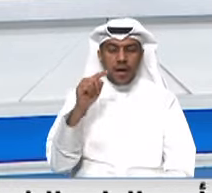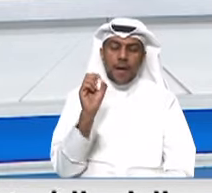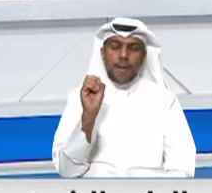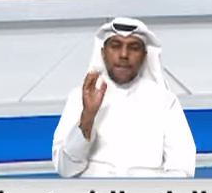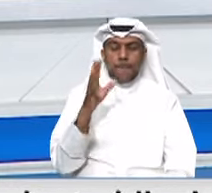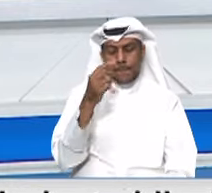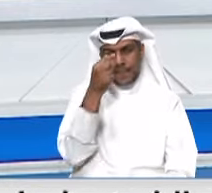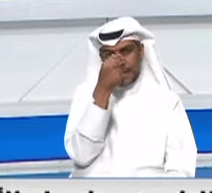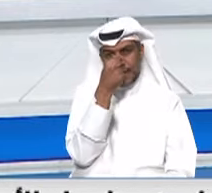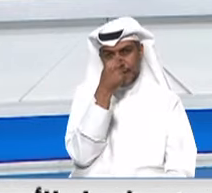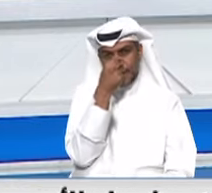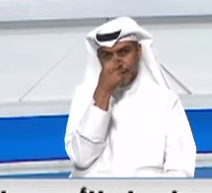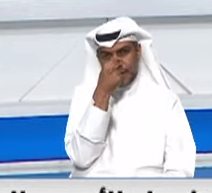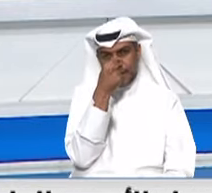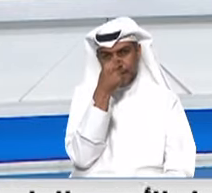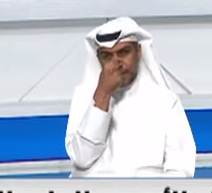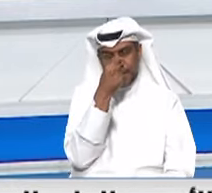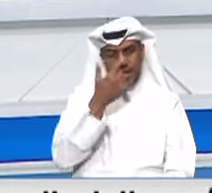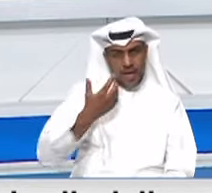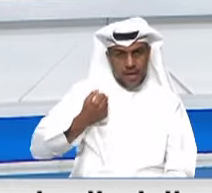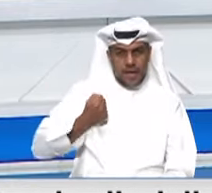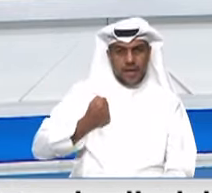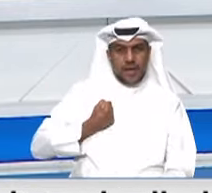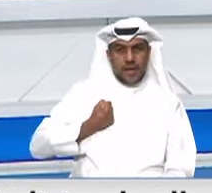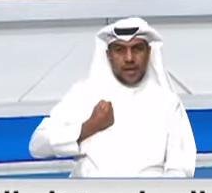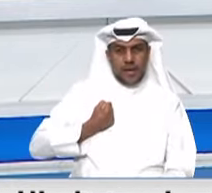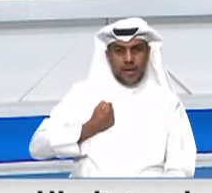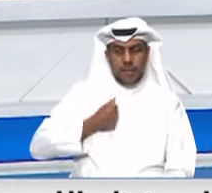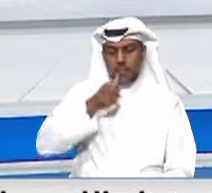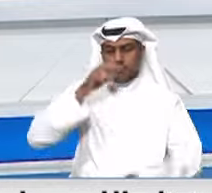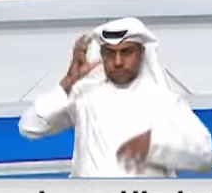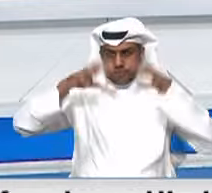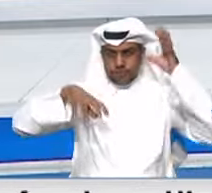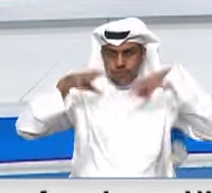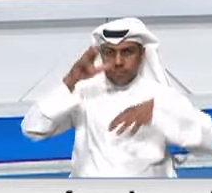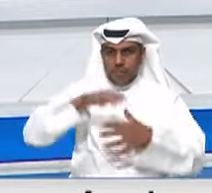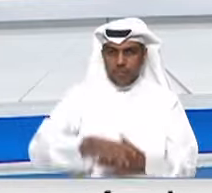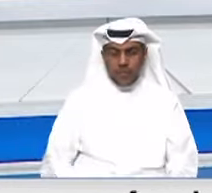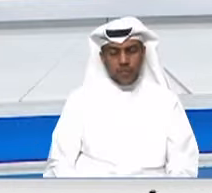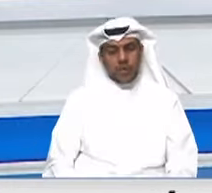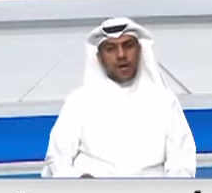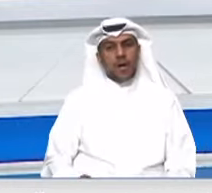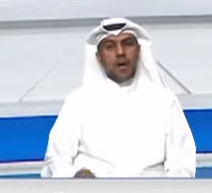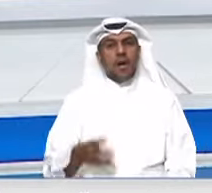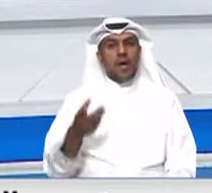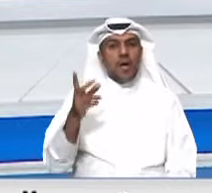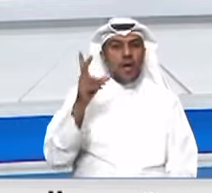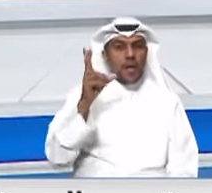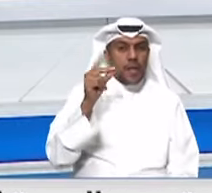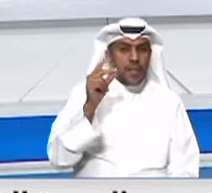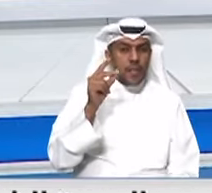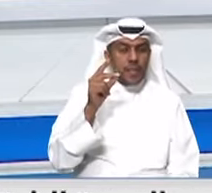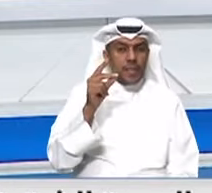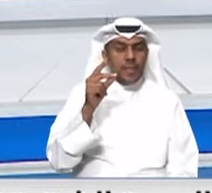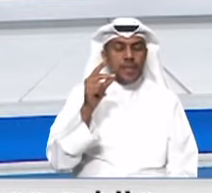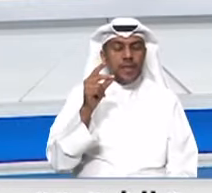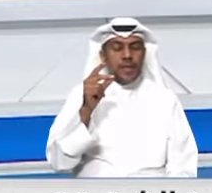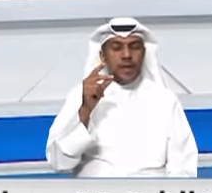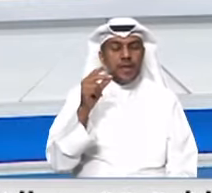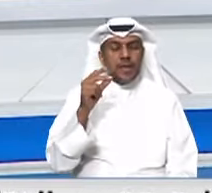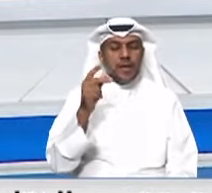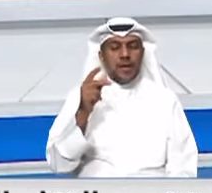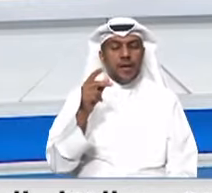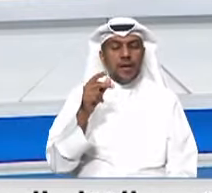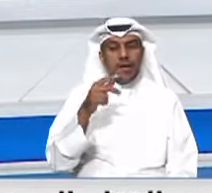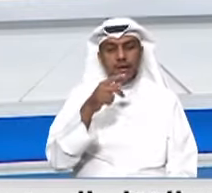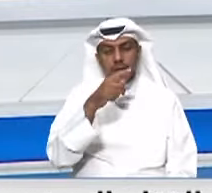الخميس، إن شاء الله باكر يوم الأربعاء راح تستمر أمطار خفيفة إلى متوسطة في معظم ساعات النهار، ولكن ذروة الحالة